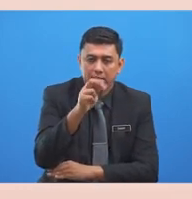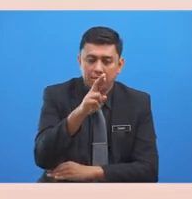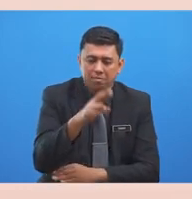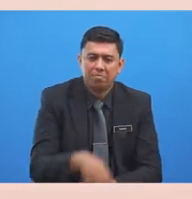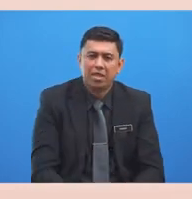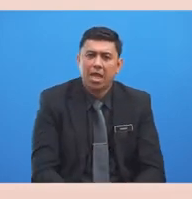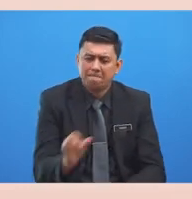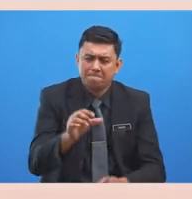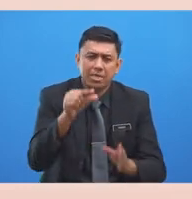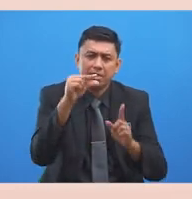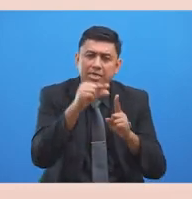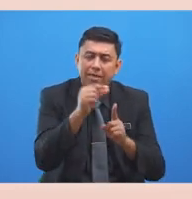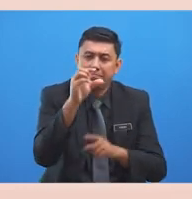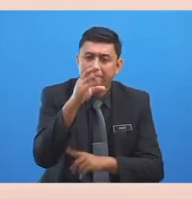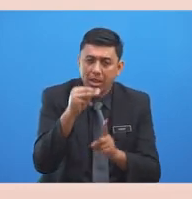grade sama dengan